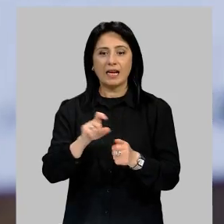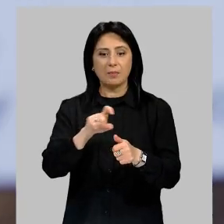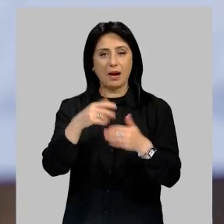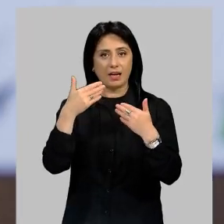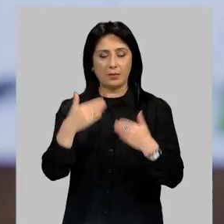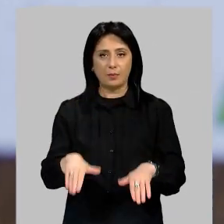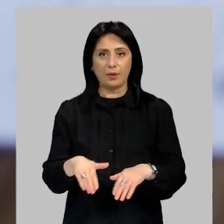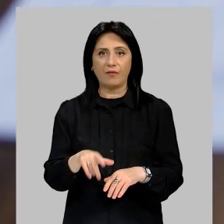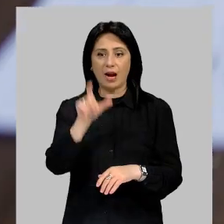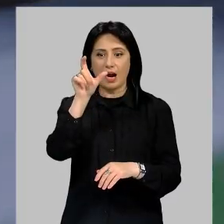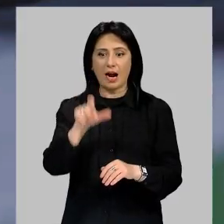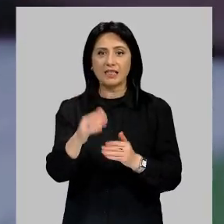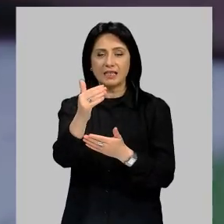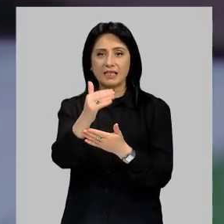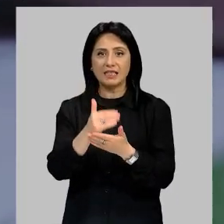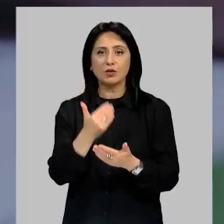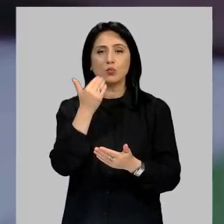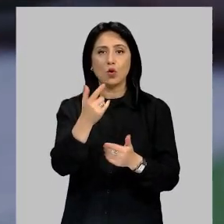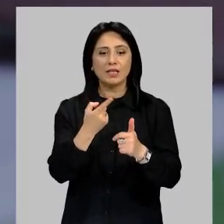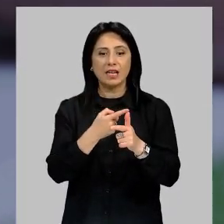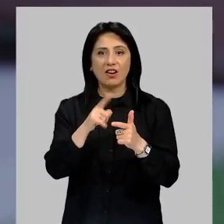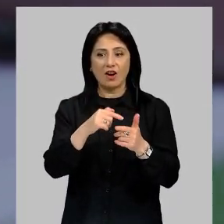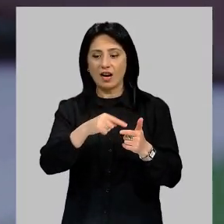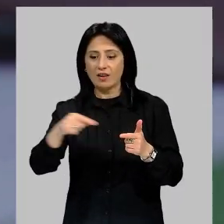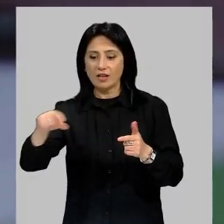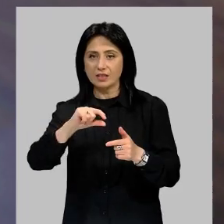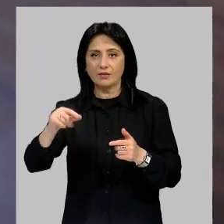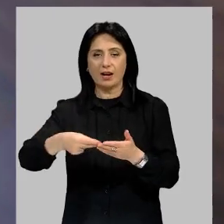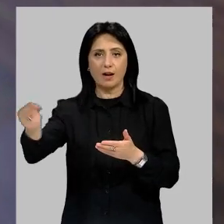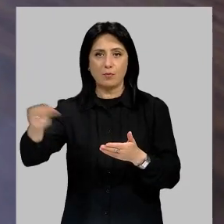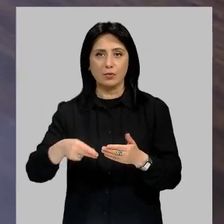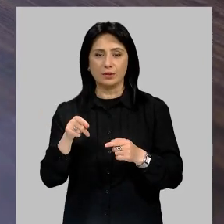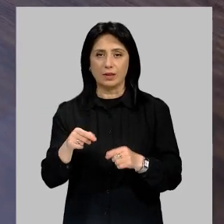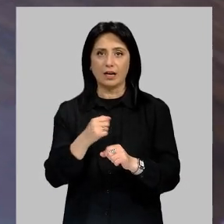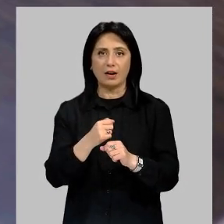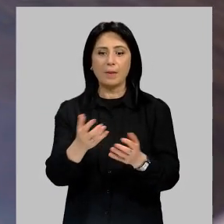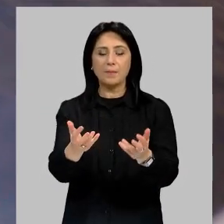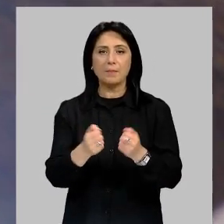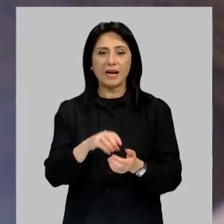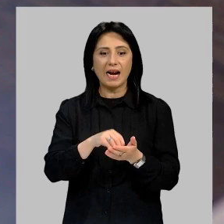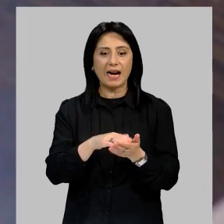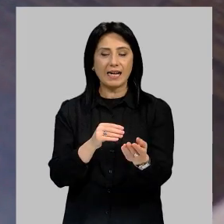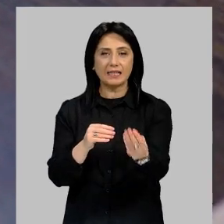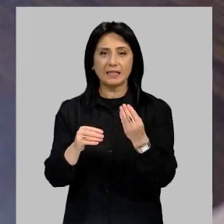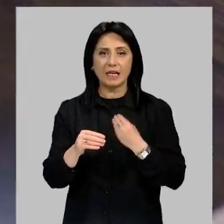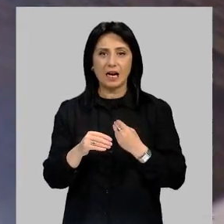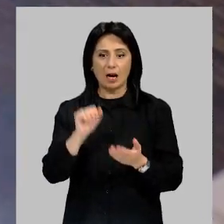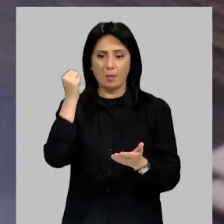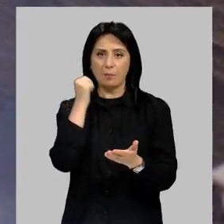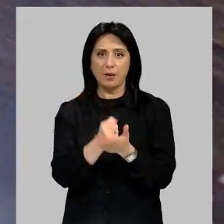că siași tăcuți guariz gasuri ugaăcete tălmoțera. Mirea registratorizgan beciți tăda tălmoțeri